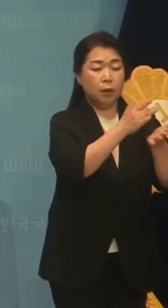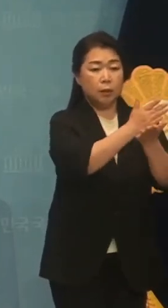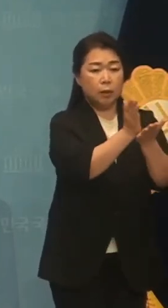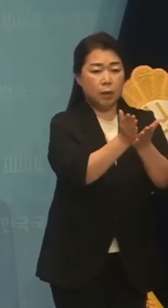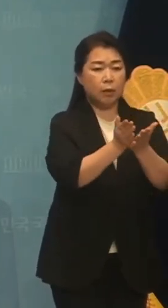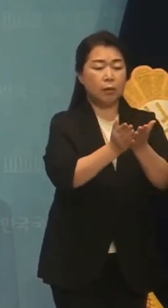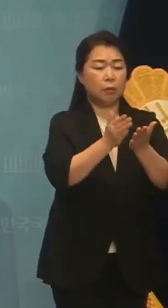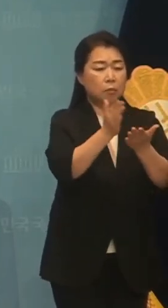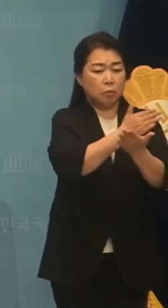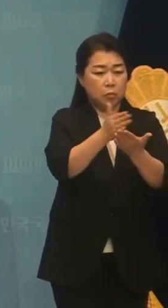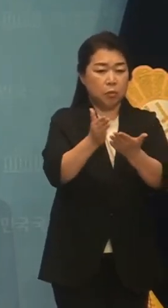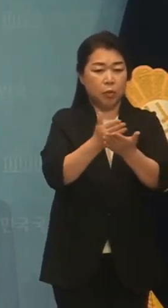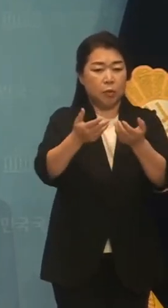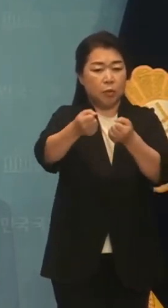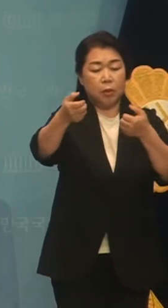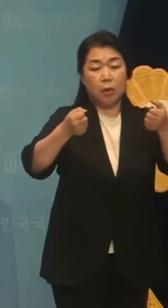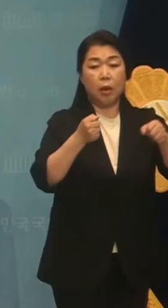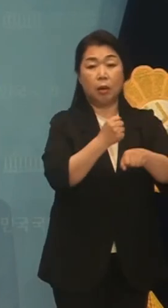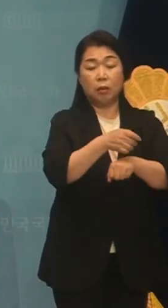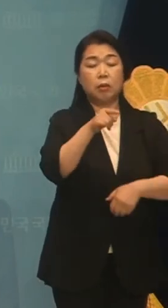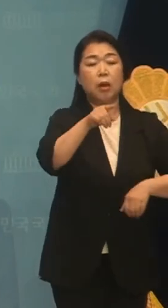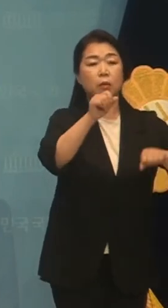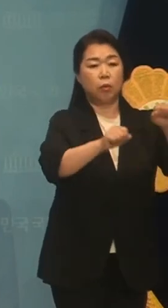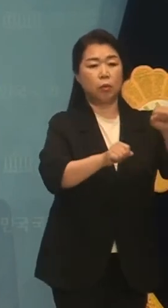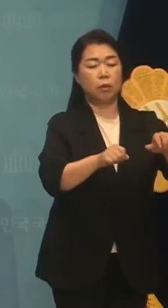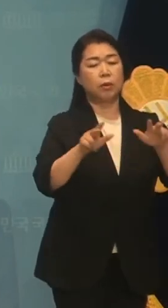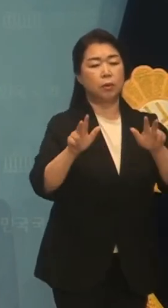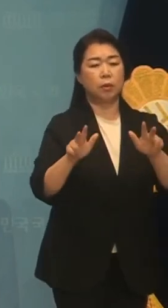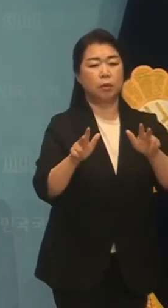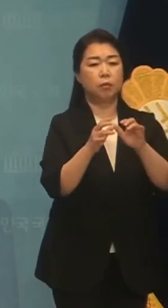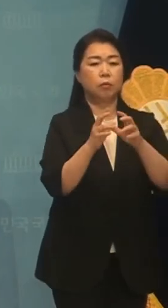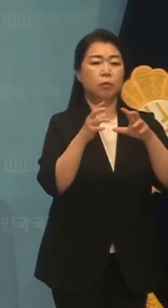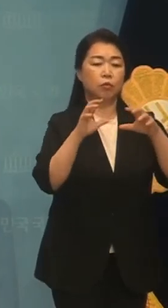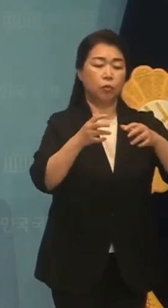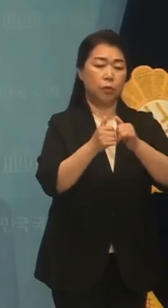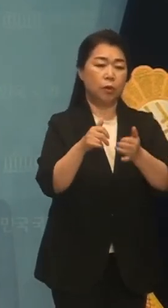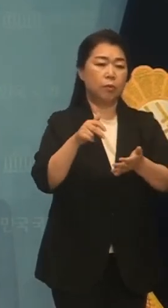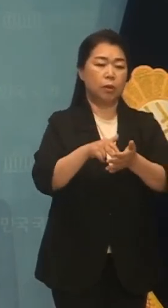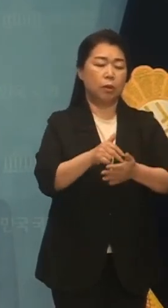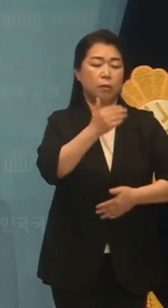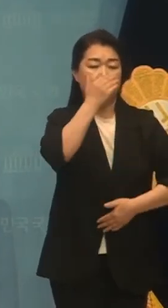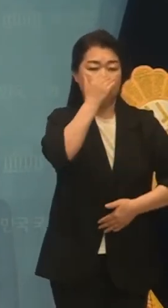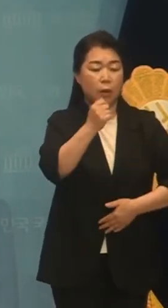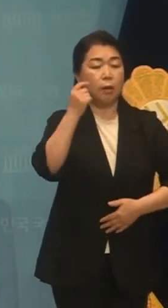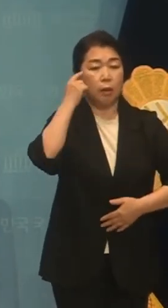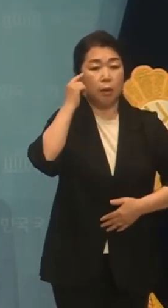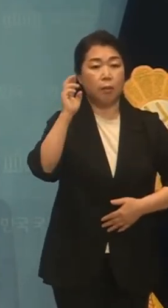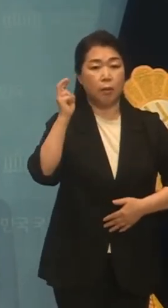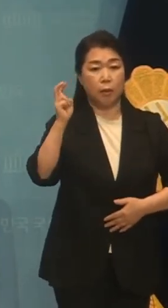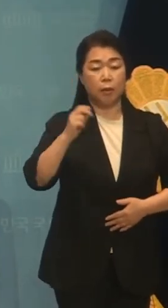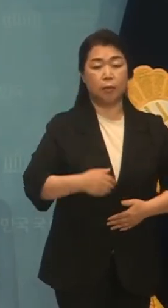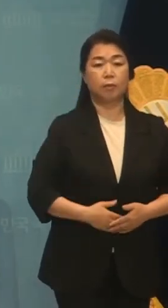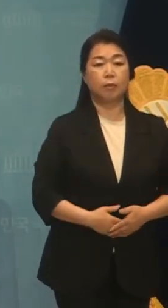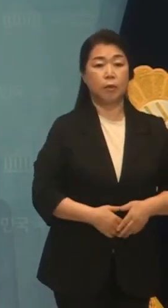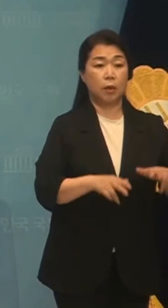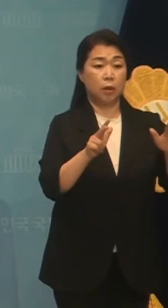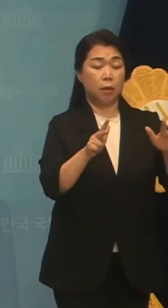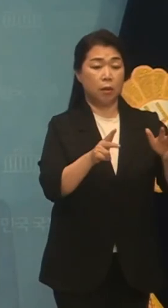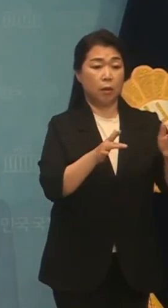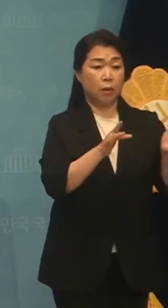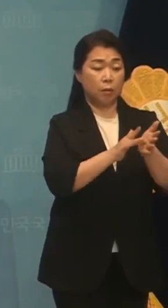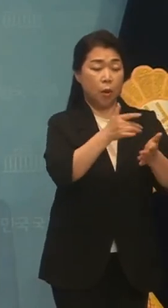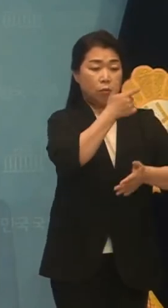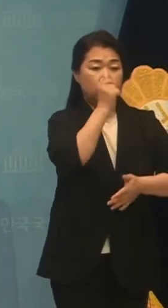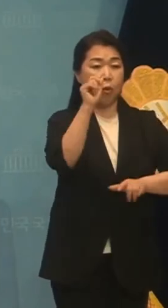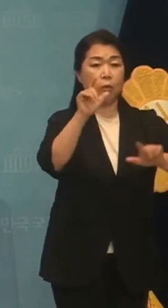갈라치기 행태, 프레임 씌우기에 이제 국민들도 지긋지긋해 하십니다. 작금의 백신 부족